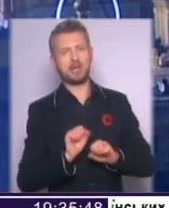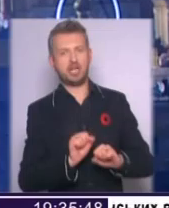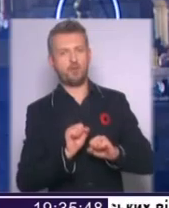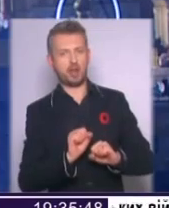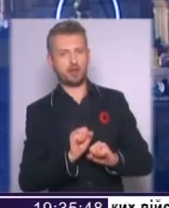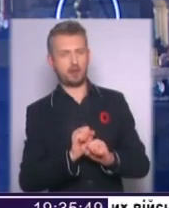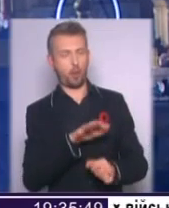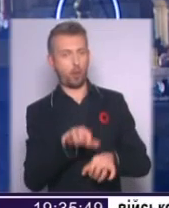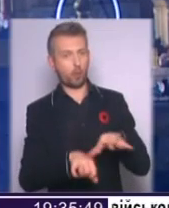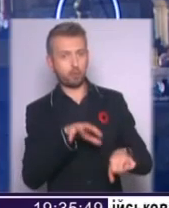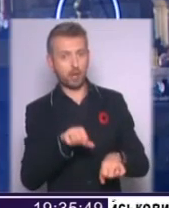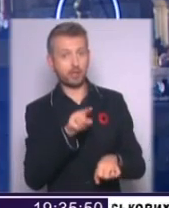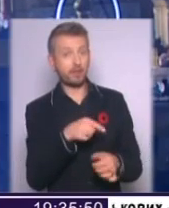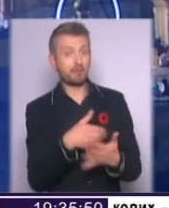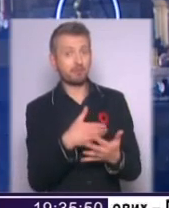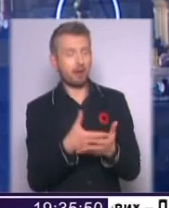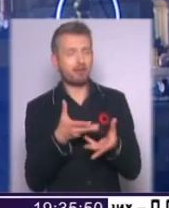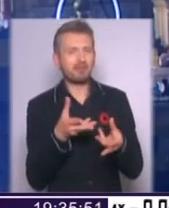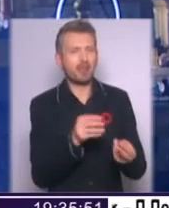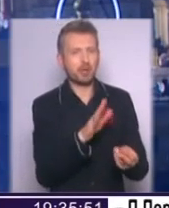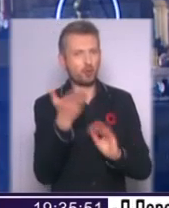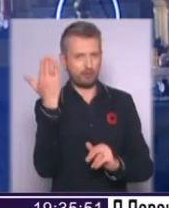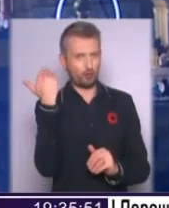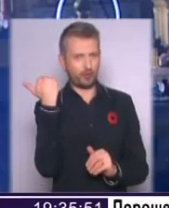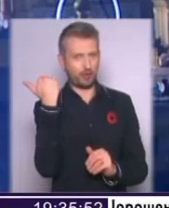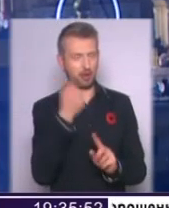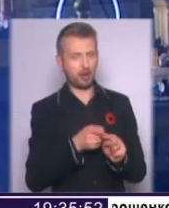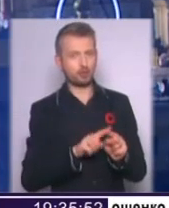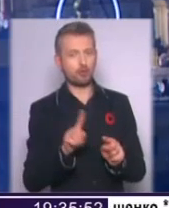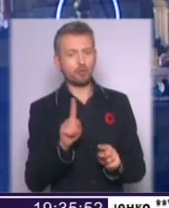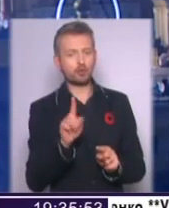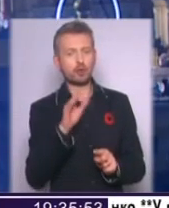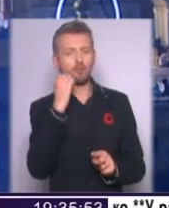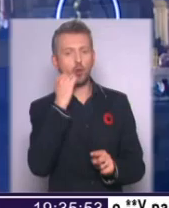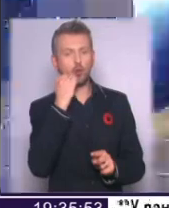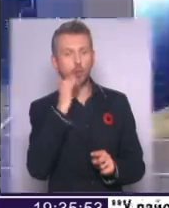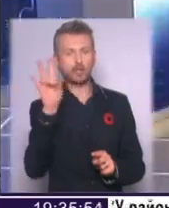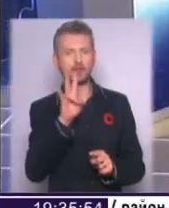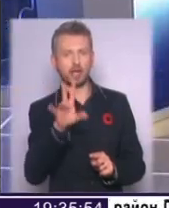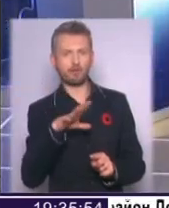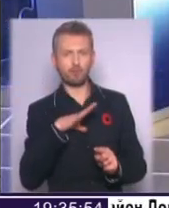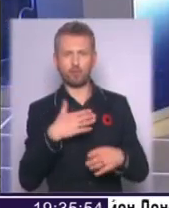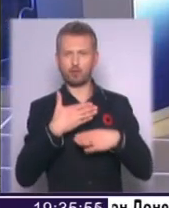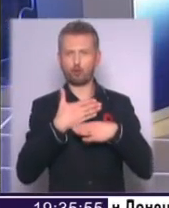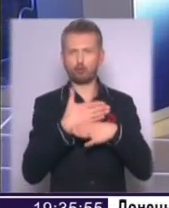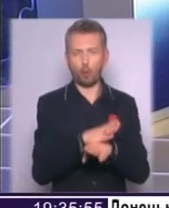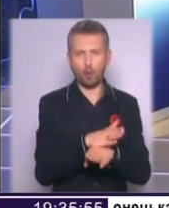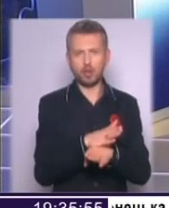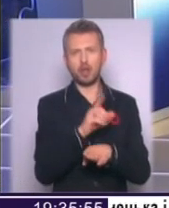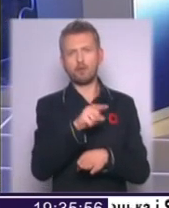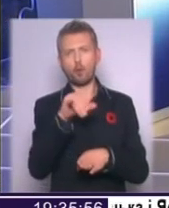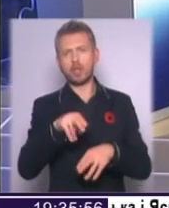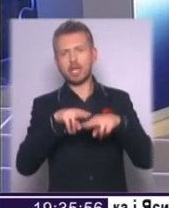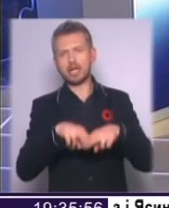окупанти, він майже не спрацьовував тоді, тому що в Московській церкві був розкол тоді, вони там і